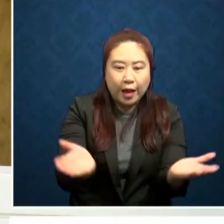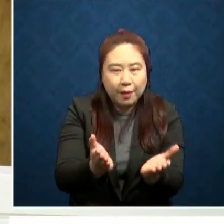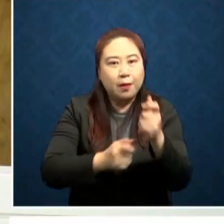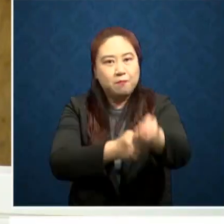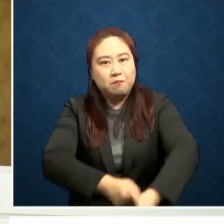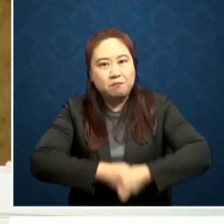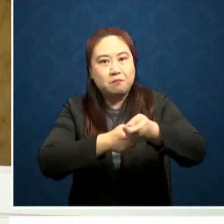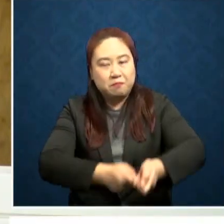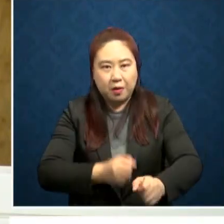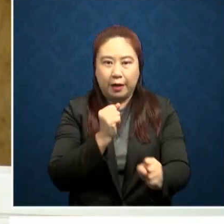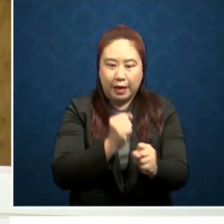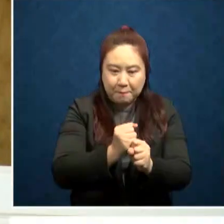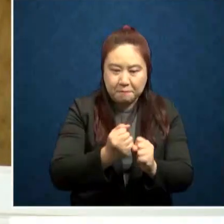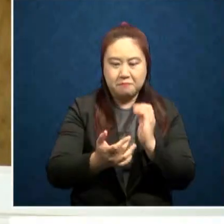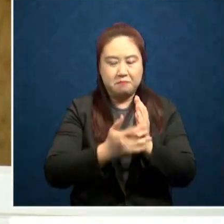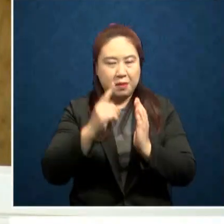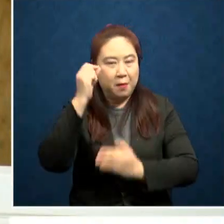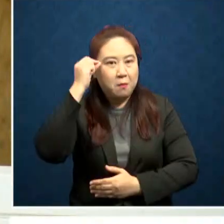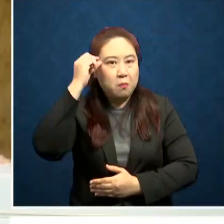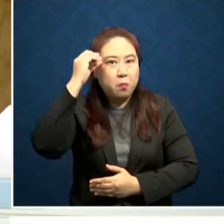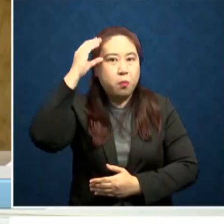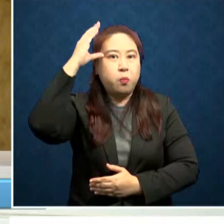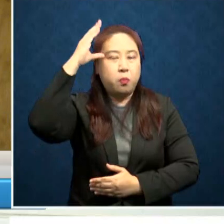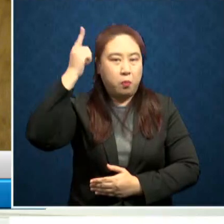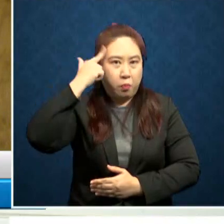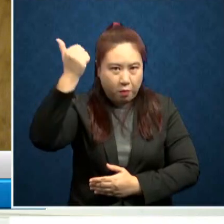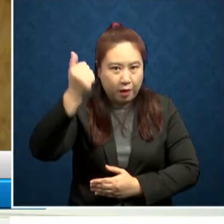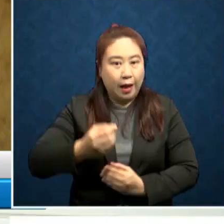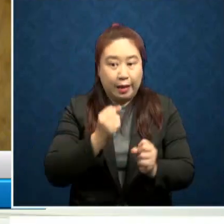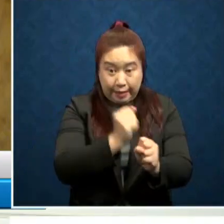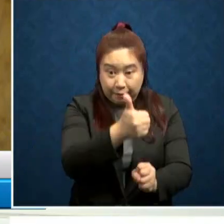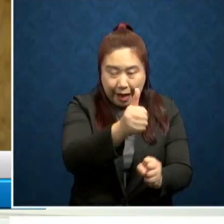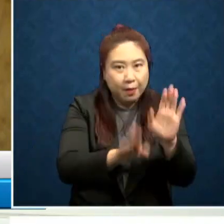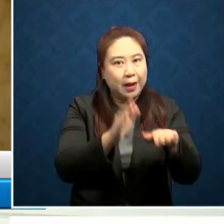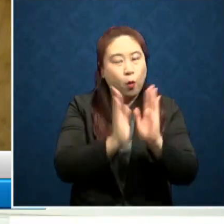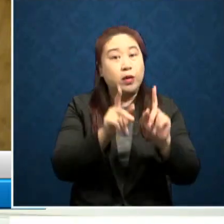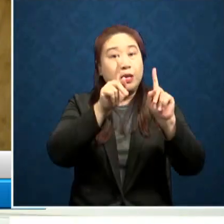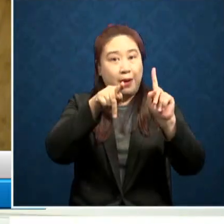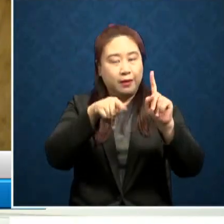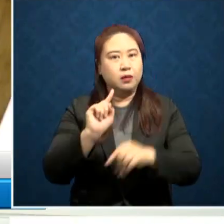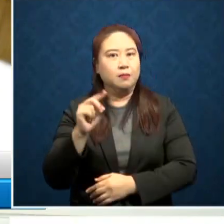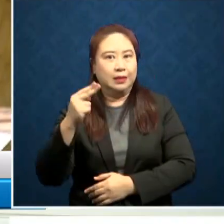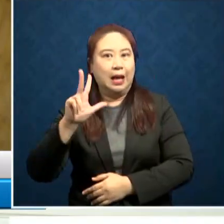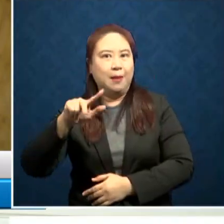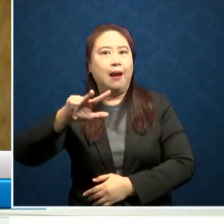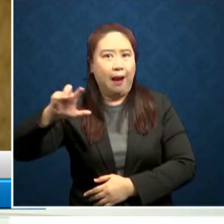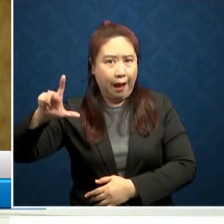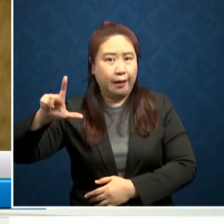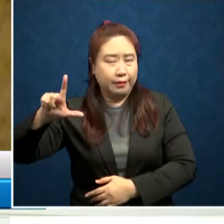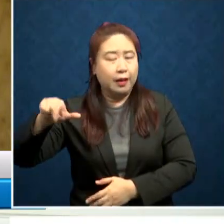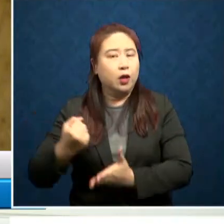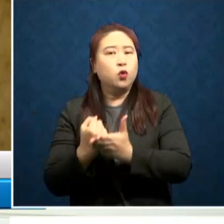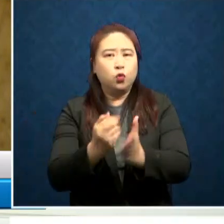กว่าเอ่อ 1,000รายนะครับคิดเป็นวงเงินกว่า13,000ล้านบาทในการที่จะทำให้